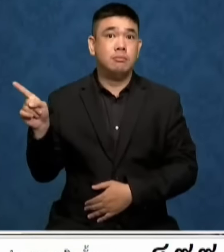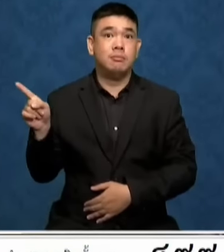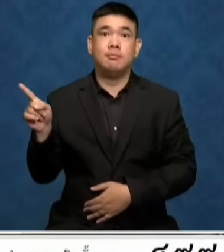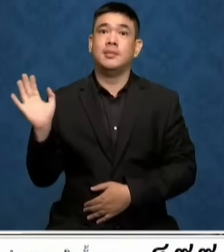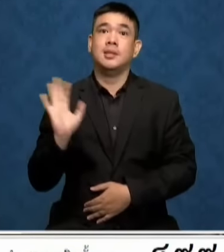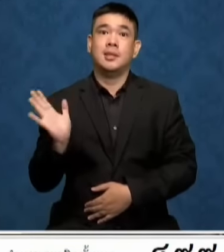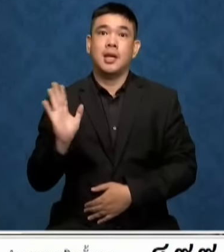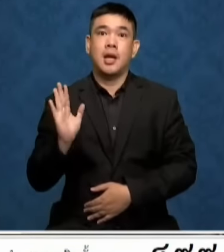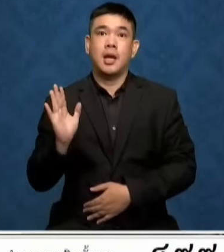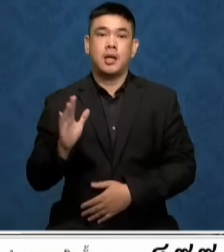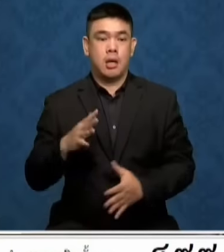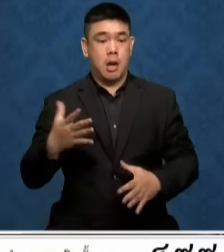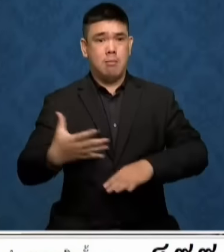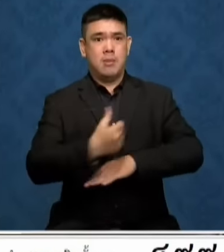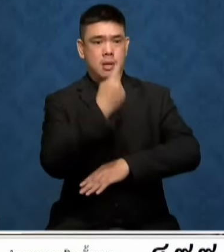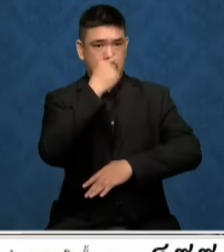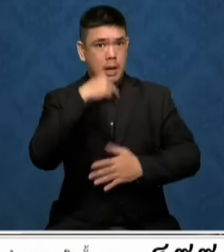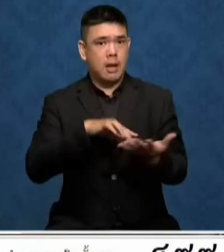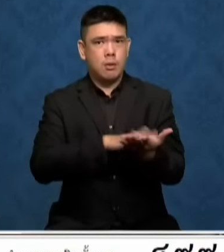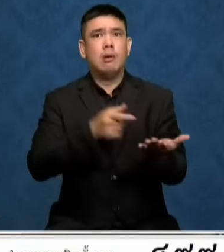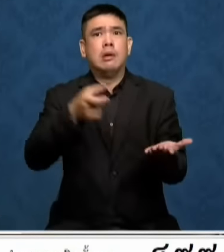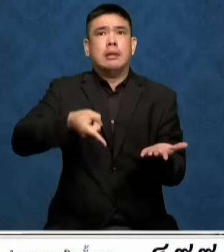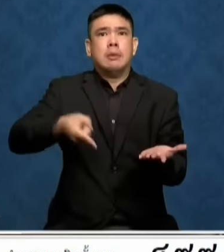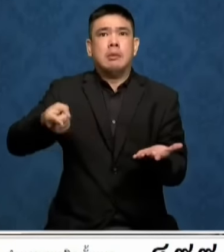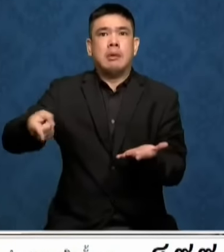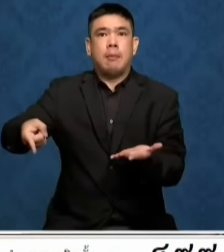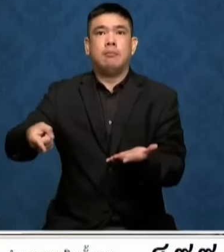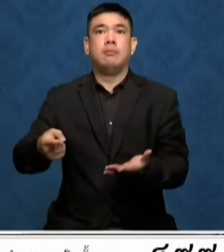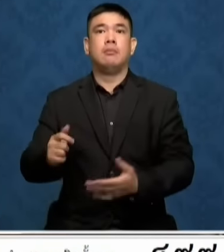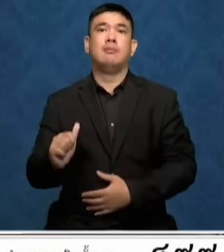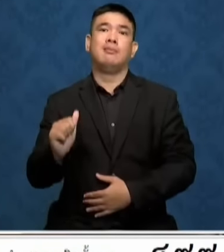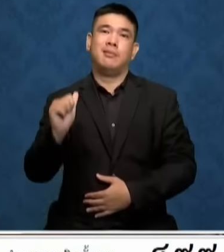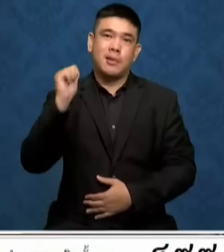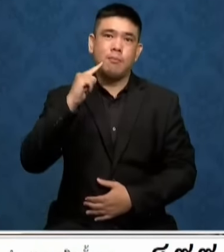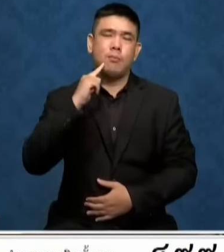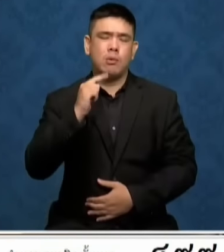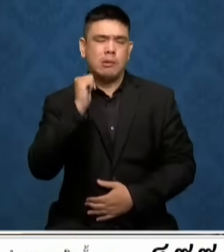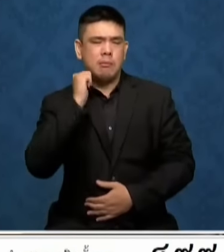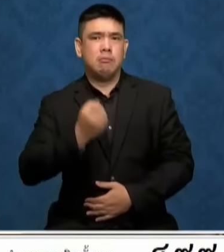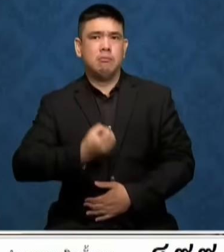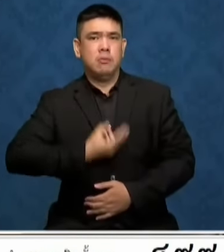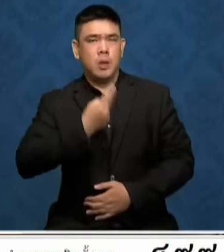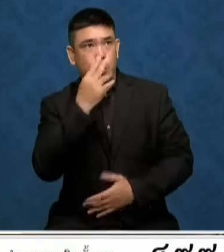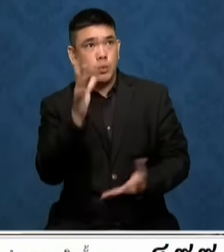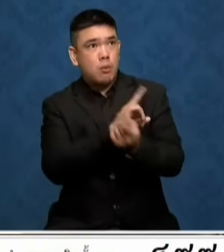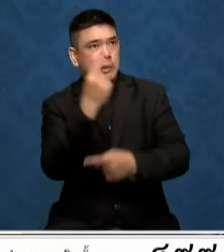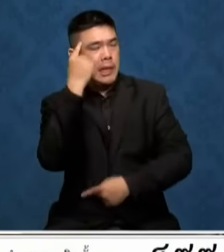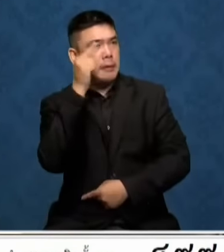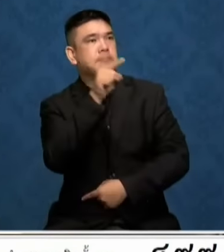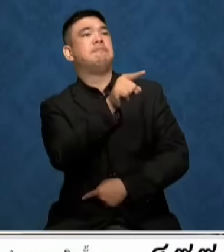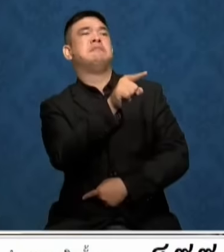พราะบริบทการเมืองไทยที่เกิดขึ้นซ้ำๆเกิดขึ้นบ่อยๆเกิดขึ้นจนขนาดที่สื่อและสังคมส